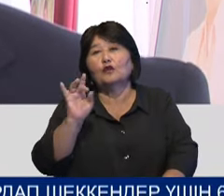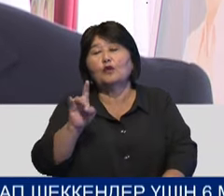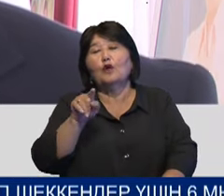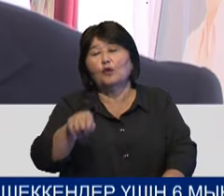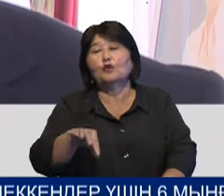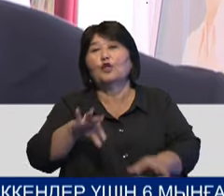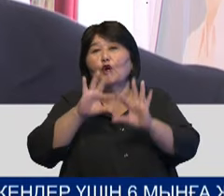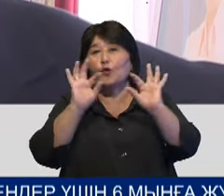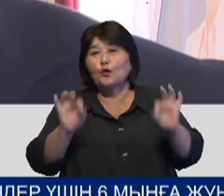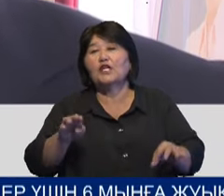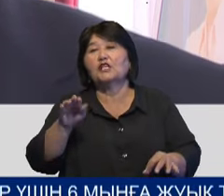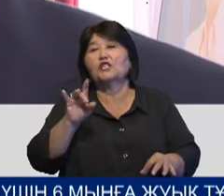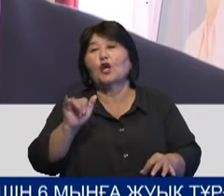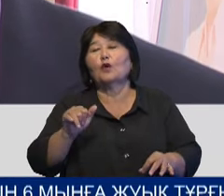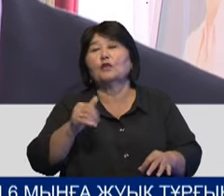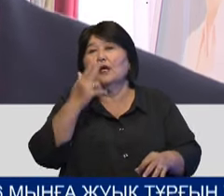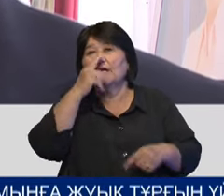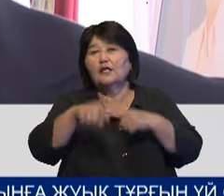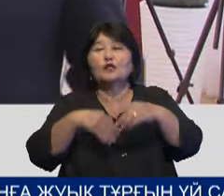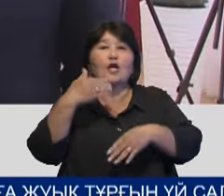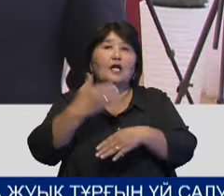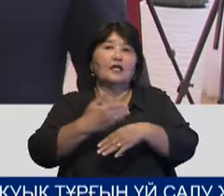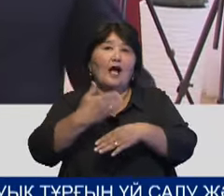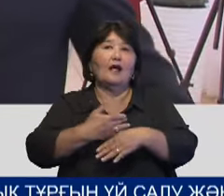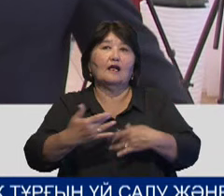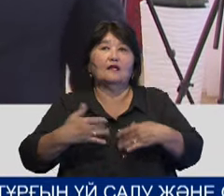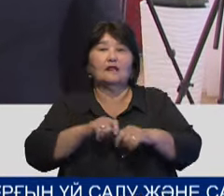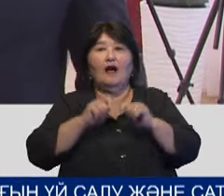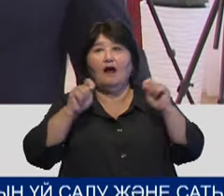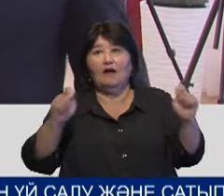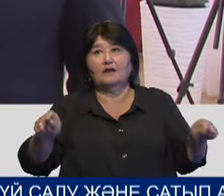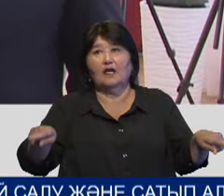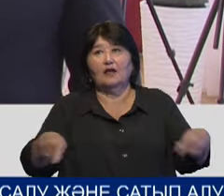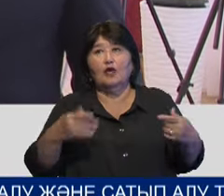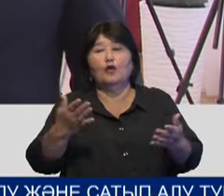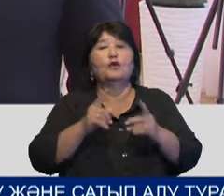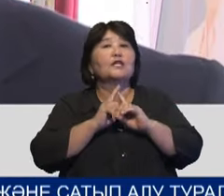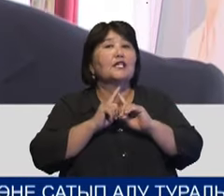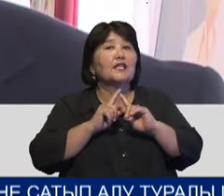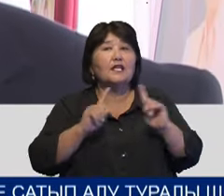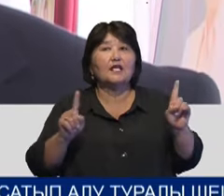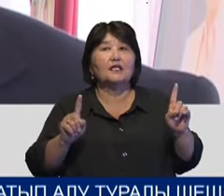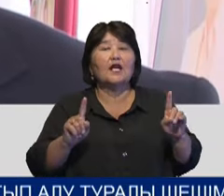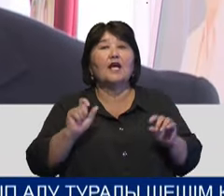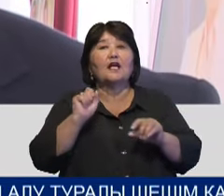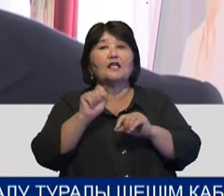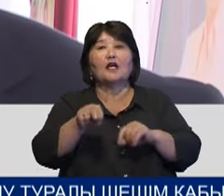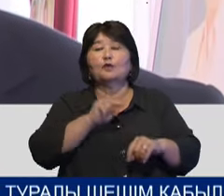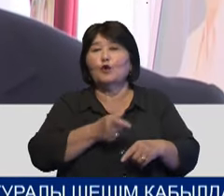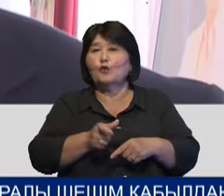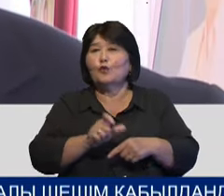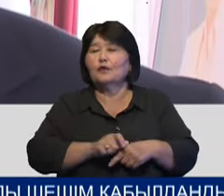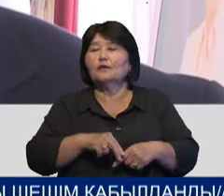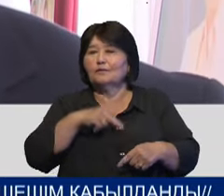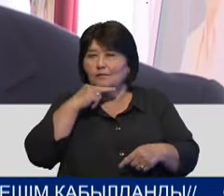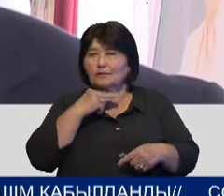өнерді, жыраулық өнерді дәстүрлі жыл театрын алып келді, қалыптастырды. Оның өзінің ерекшелігі тапсырған жұмысқа өте тыңғылықты